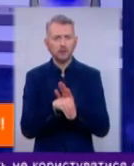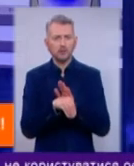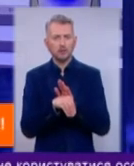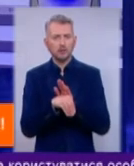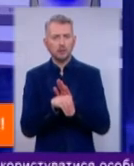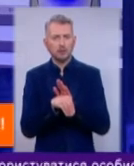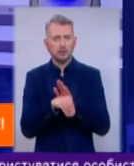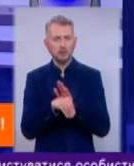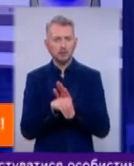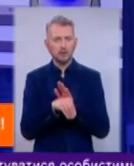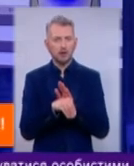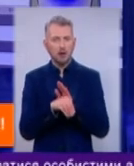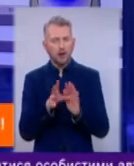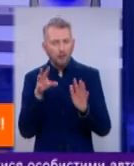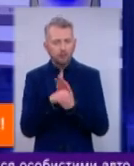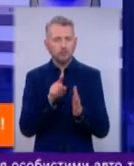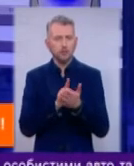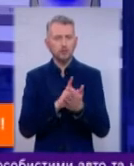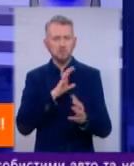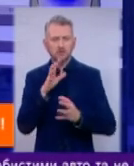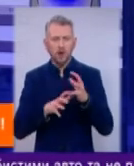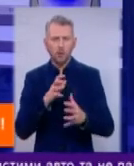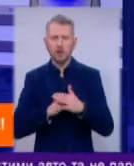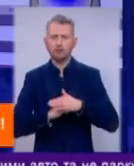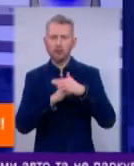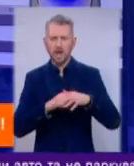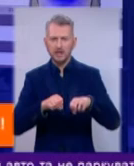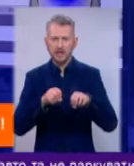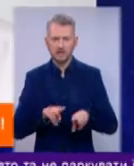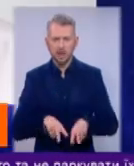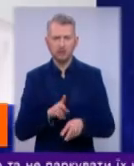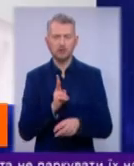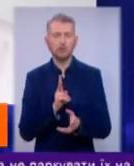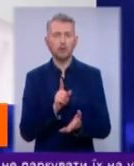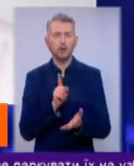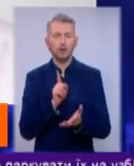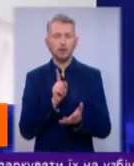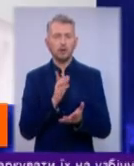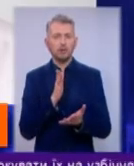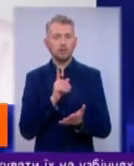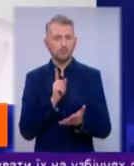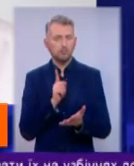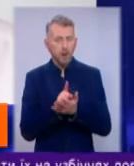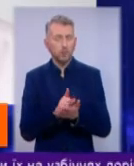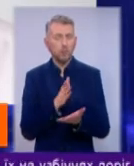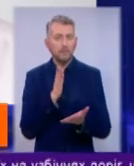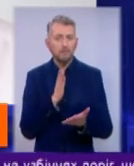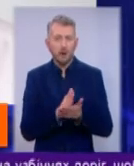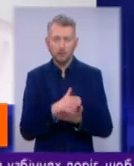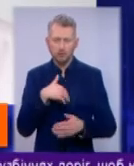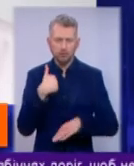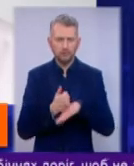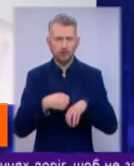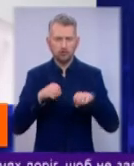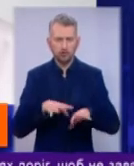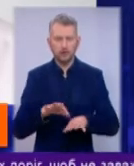із міжнародних авторитетних експертів, які би мали би визначальне мати рішення